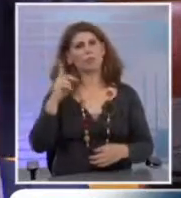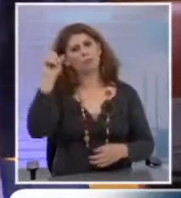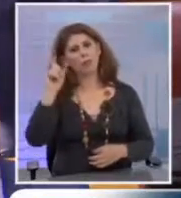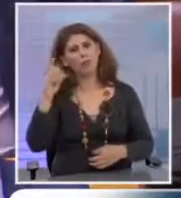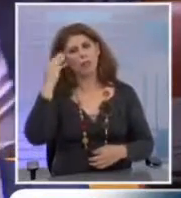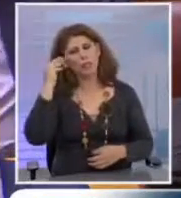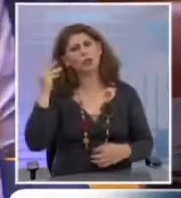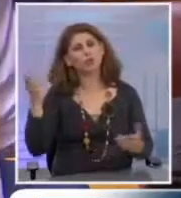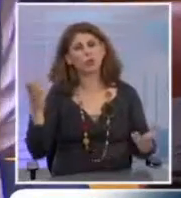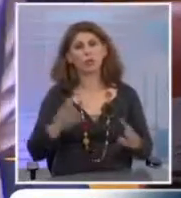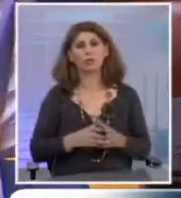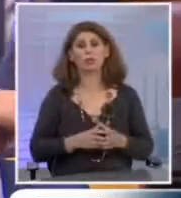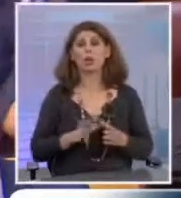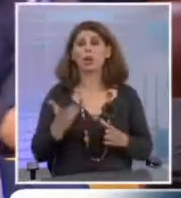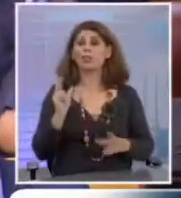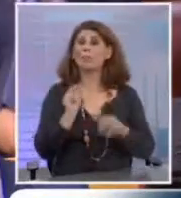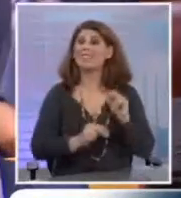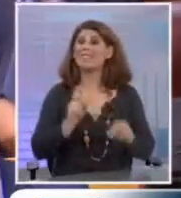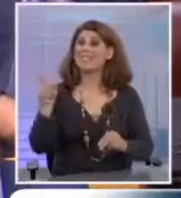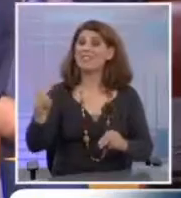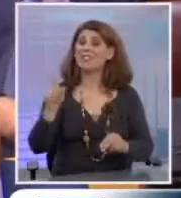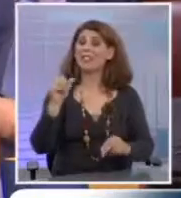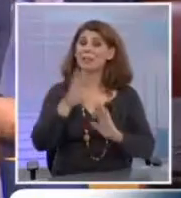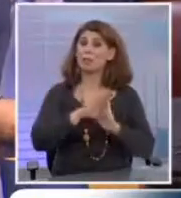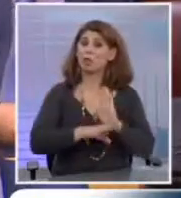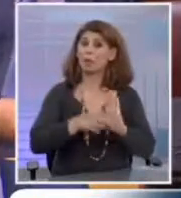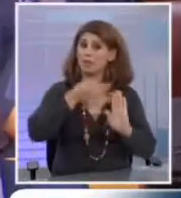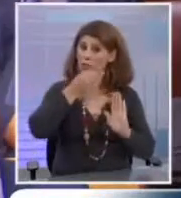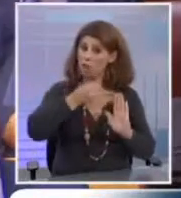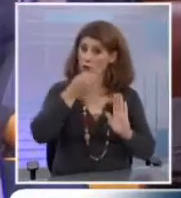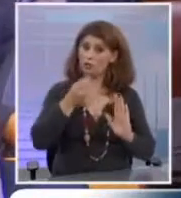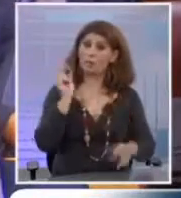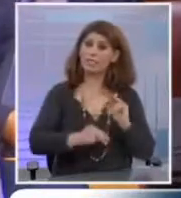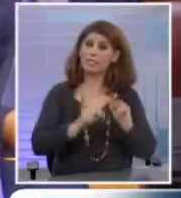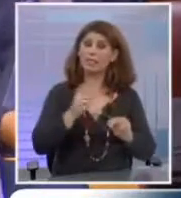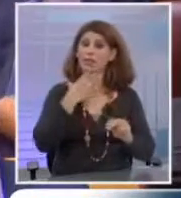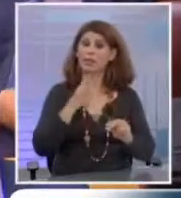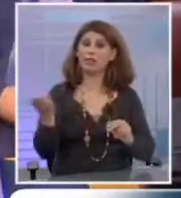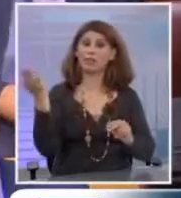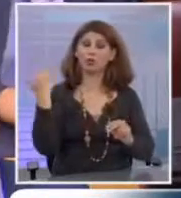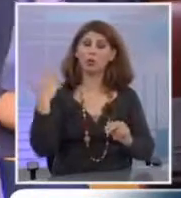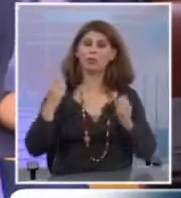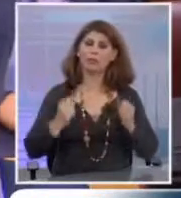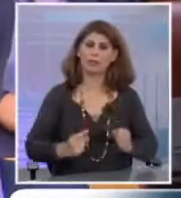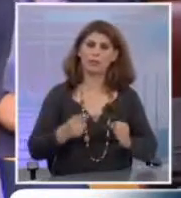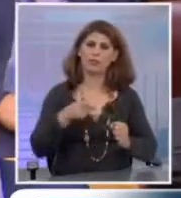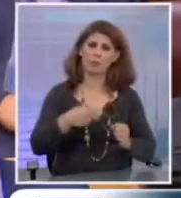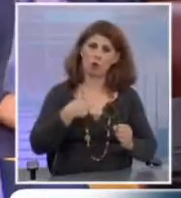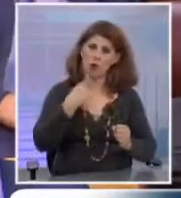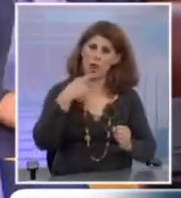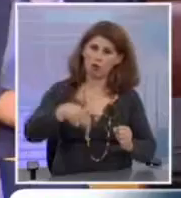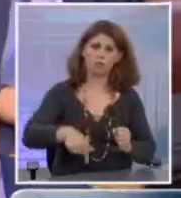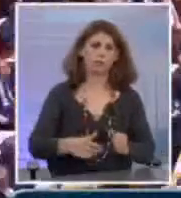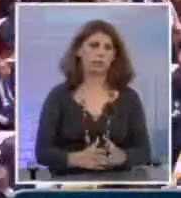να του διαφεύγει, ότι ψήφισε τις προγραμματικές δηλώσεις, ψήφισε δηλαδή τότε τη θέση την οποία εγώ λέω